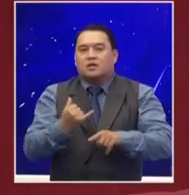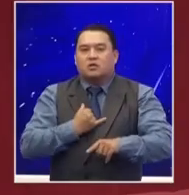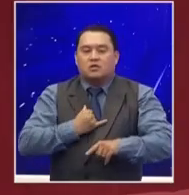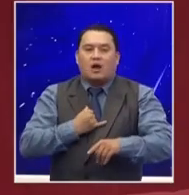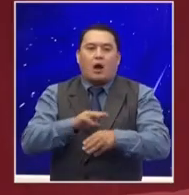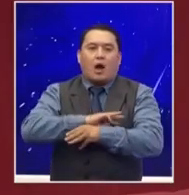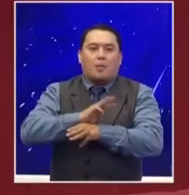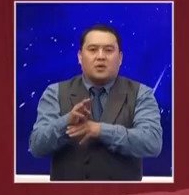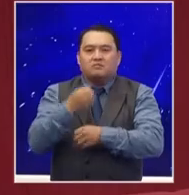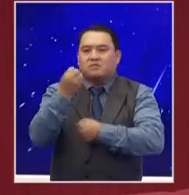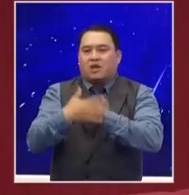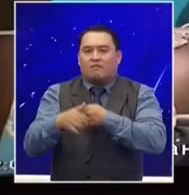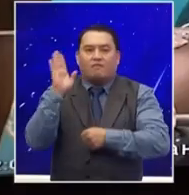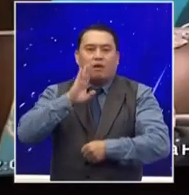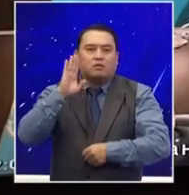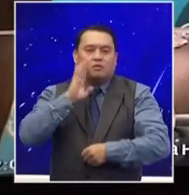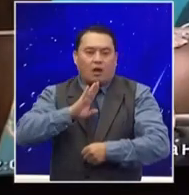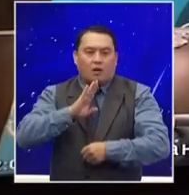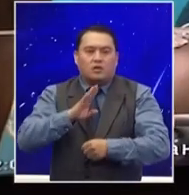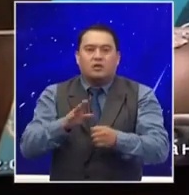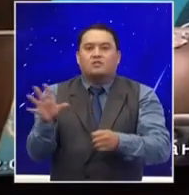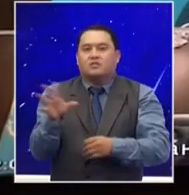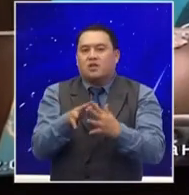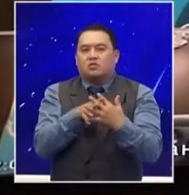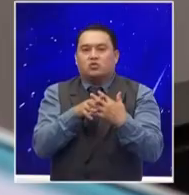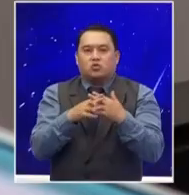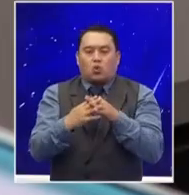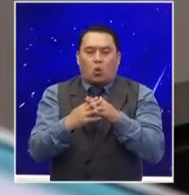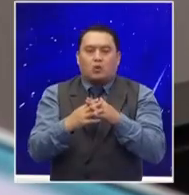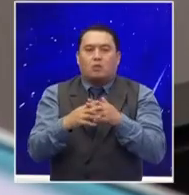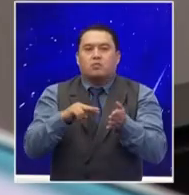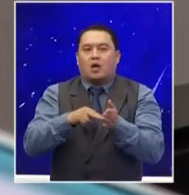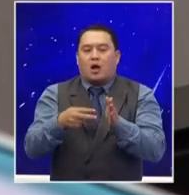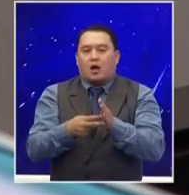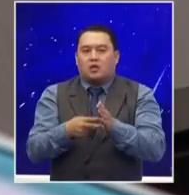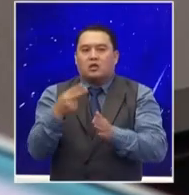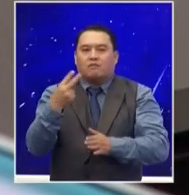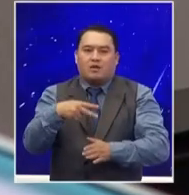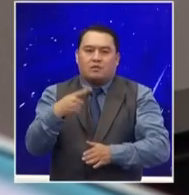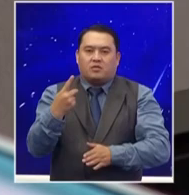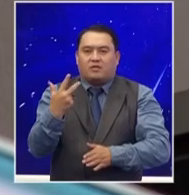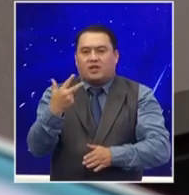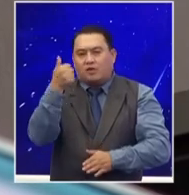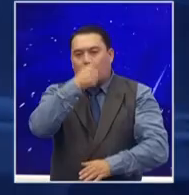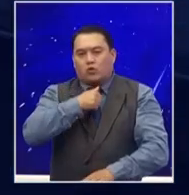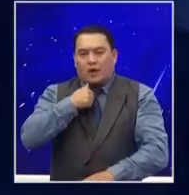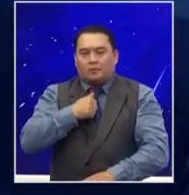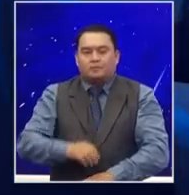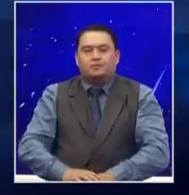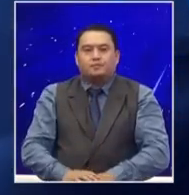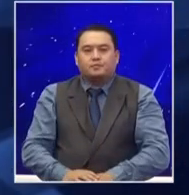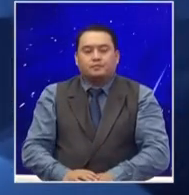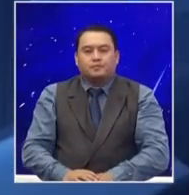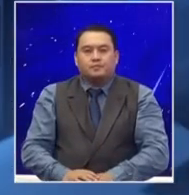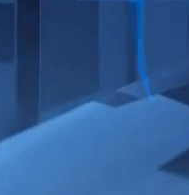ЖКХ, обеспечить централизованным водоснабжением все населенные пункты ЖТСУ планируют до 2023 года.